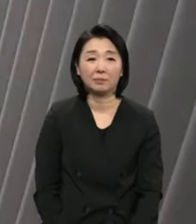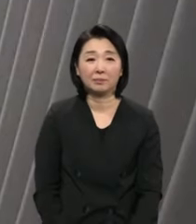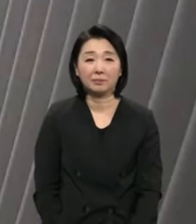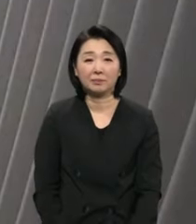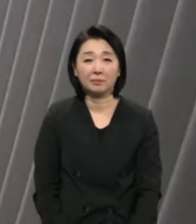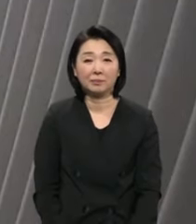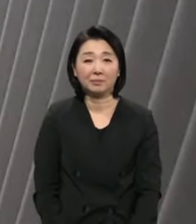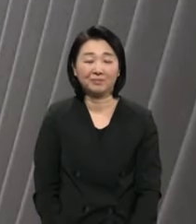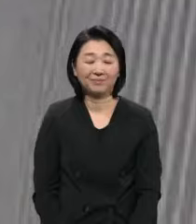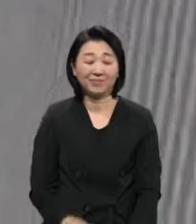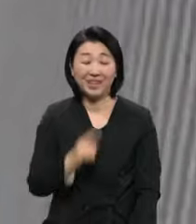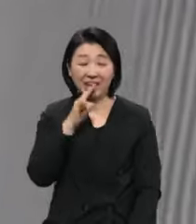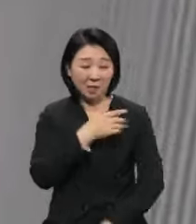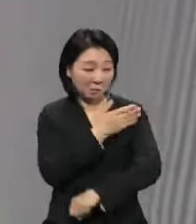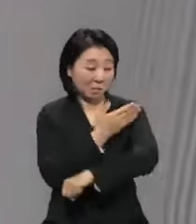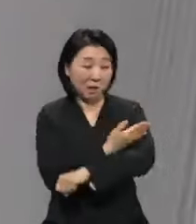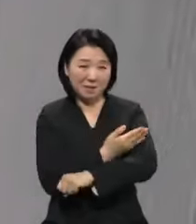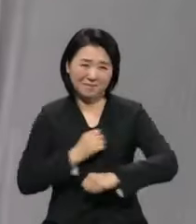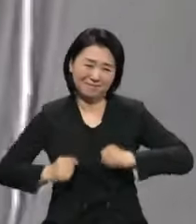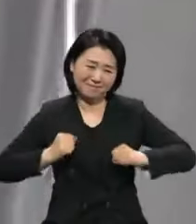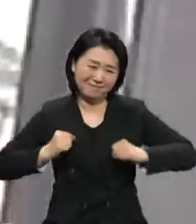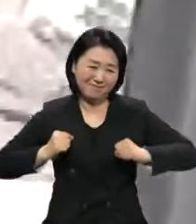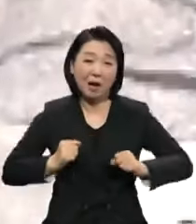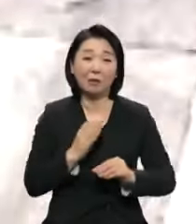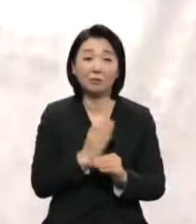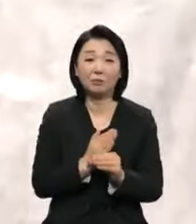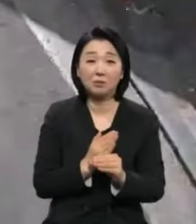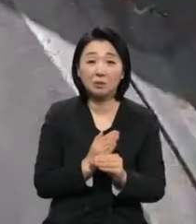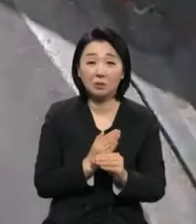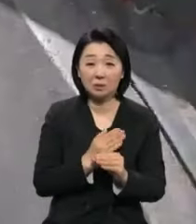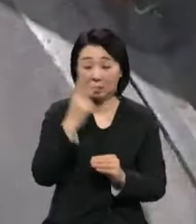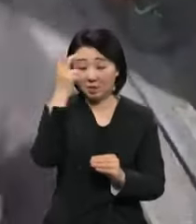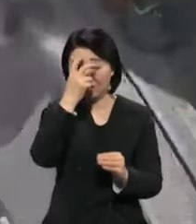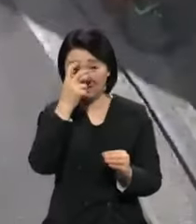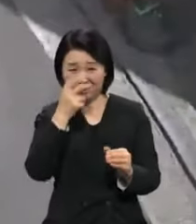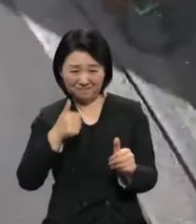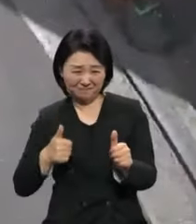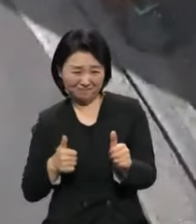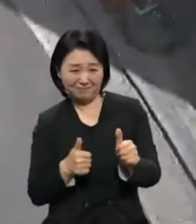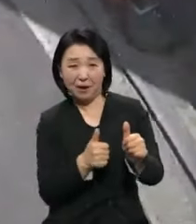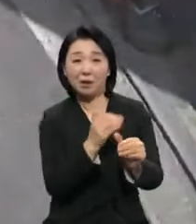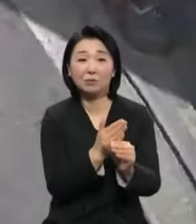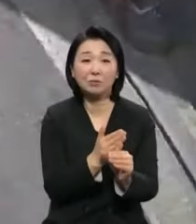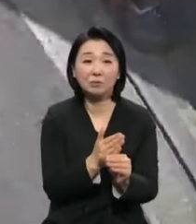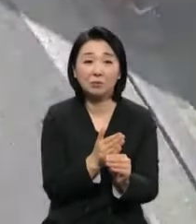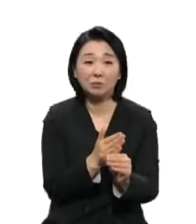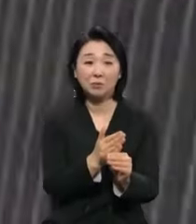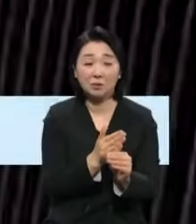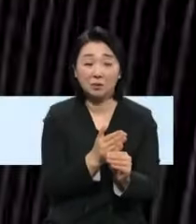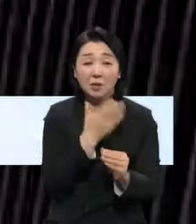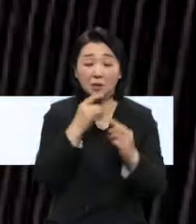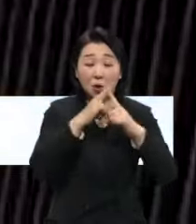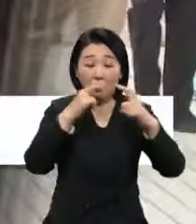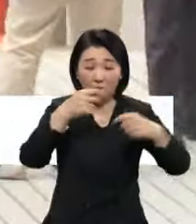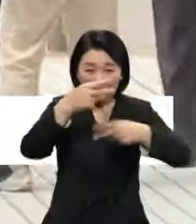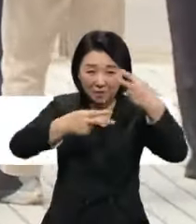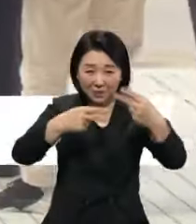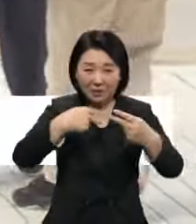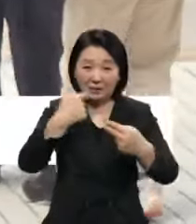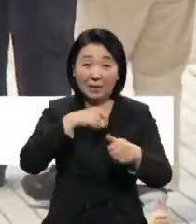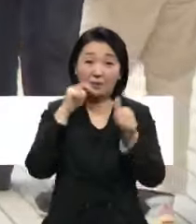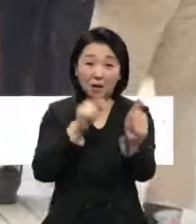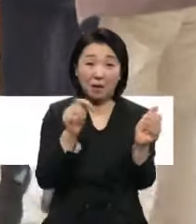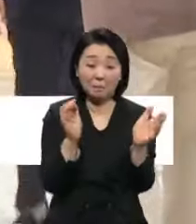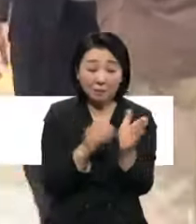흰 반팔티를 입은 남성이 빠르게 달려갑니다. 경찰들이 뒤를 쫓습니다. 경복궁 담벼락에 낙서를 하라고 시킨